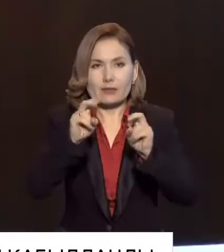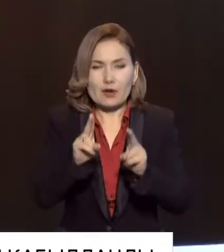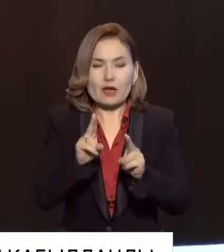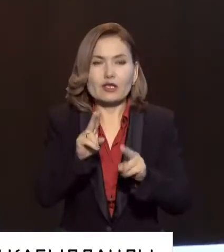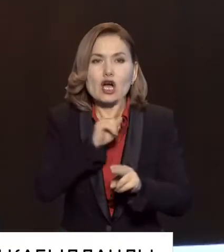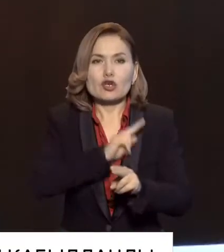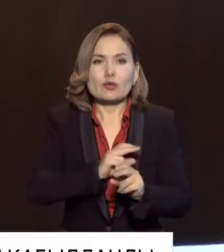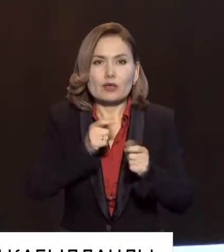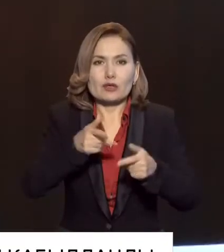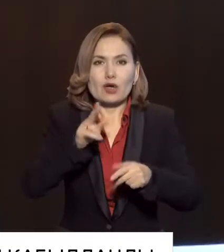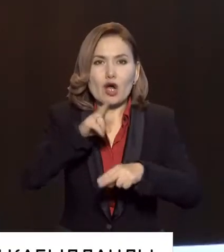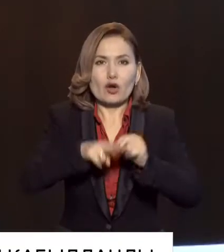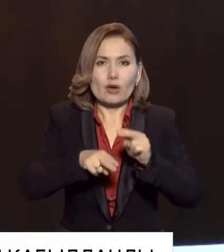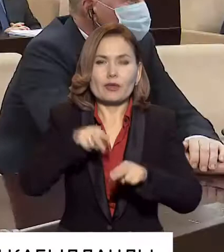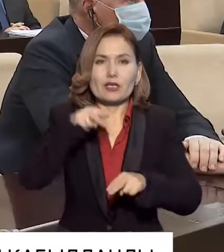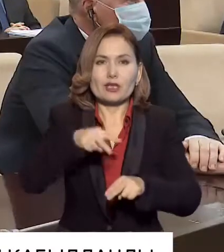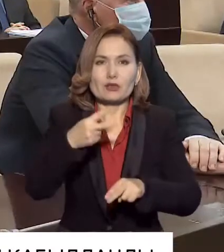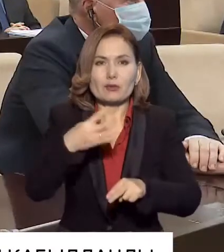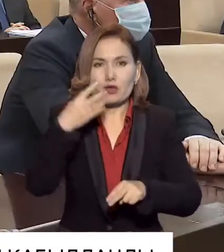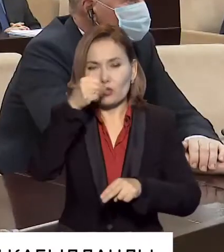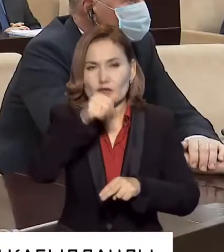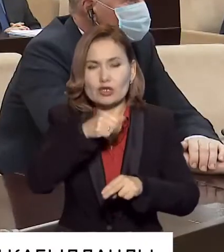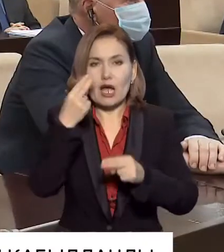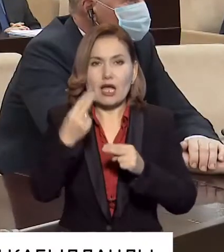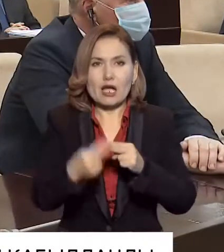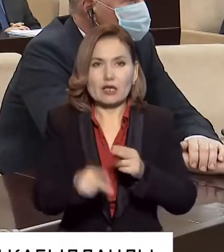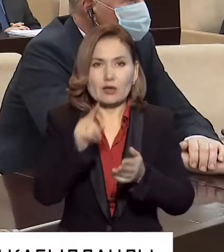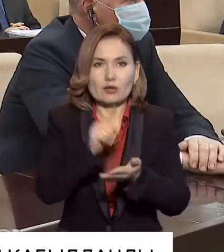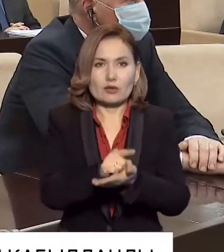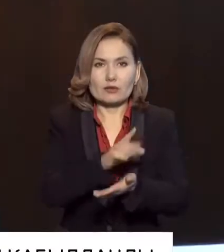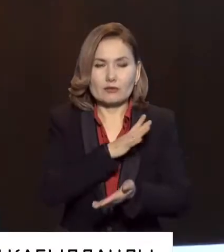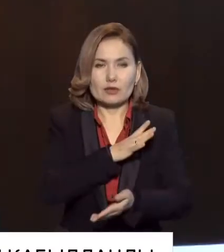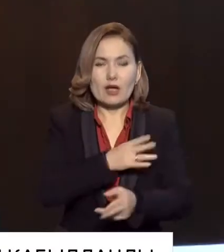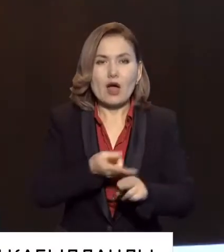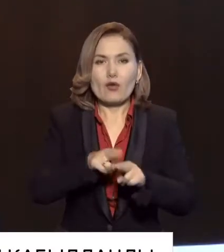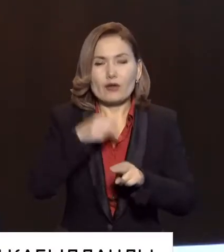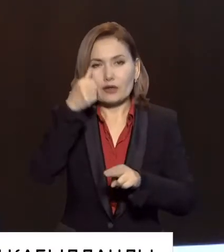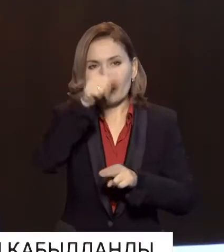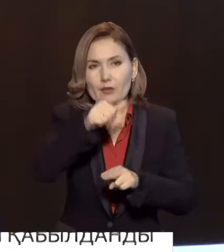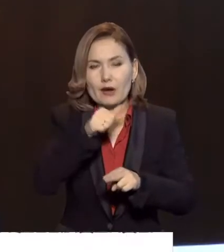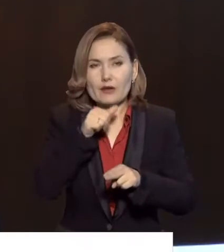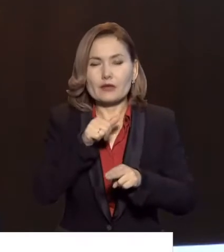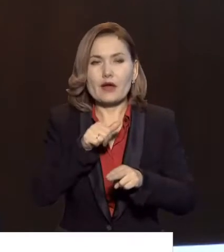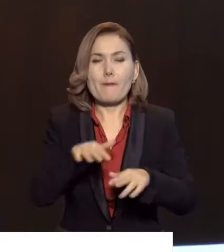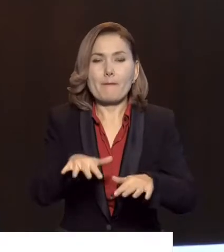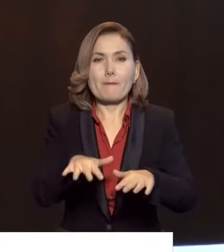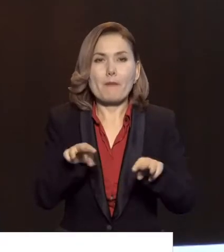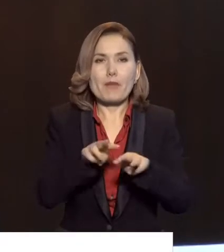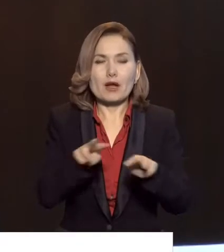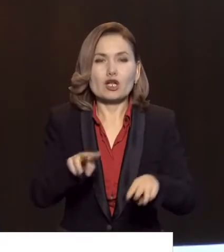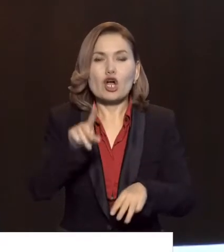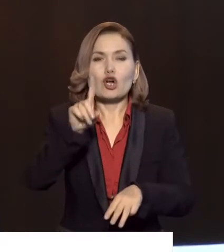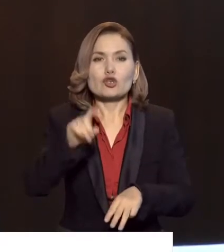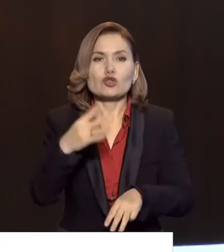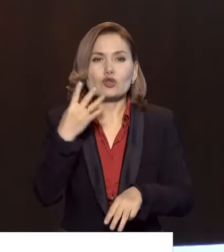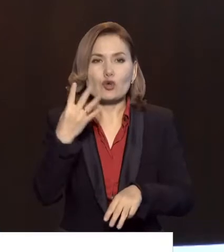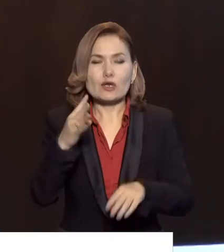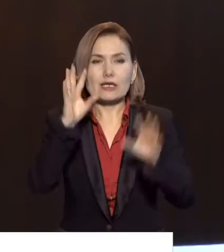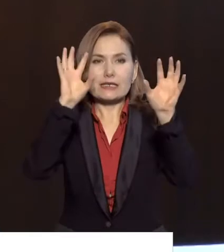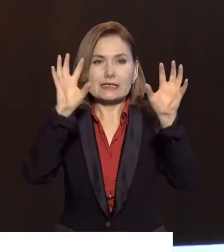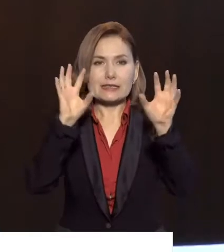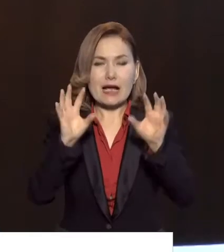Құрылыс 2024 жылы аяқталу керек. Биыл парламент 104 заң